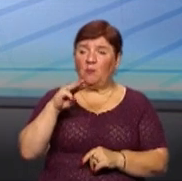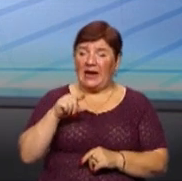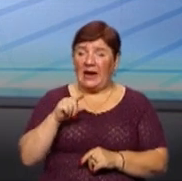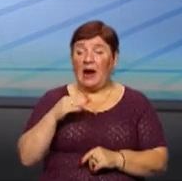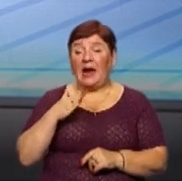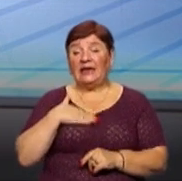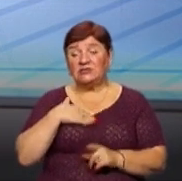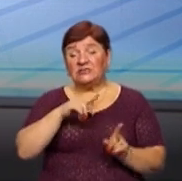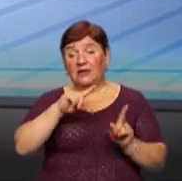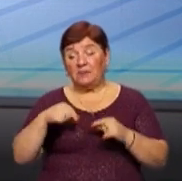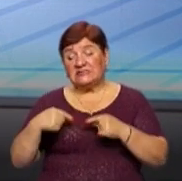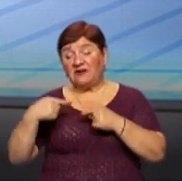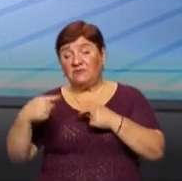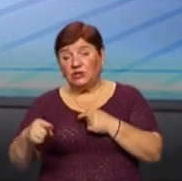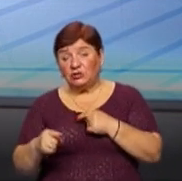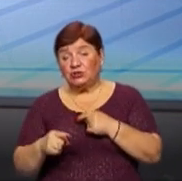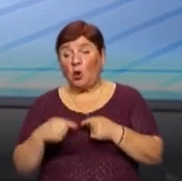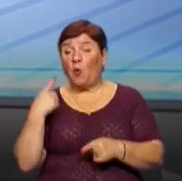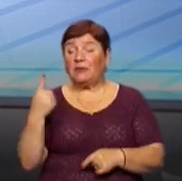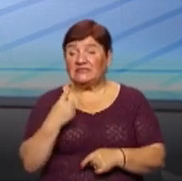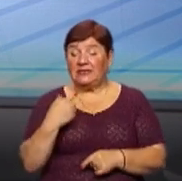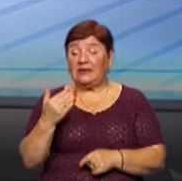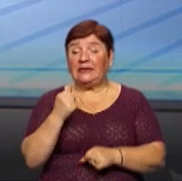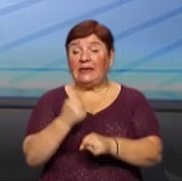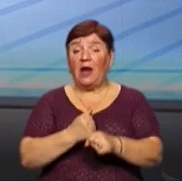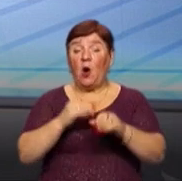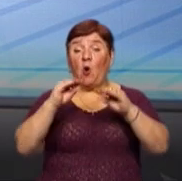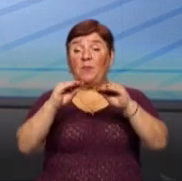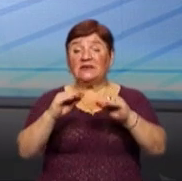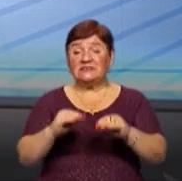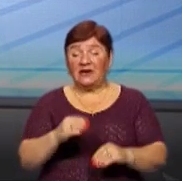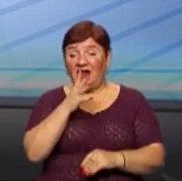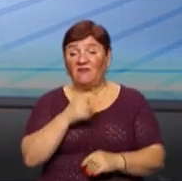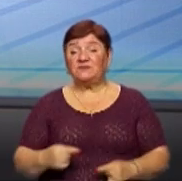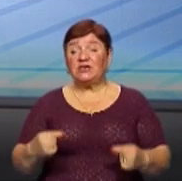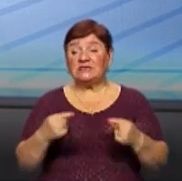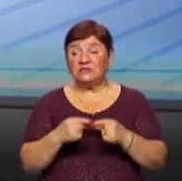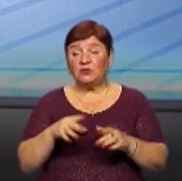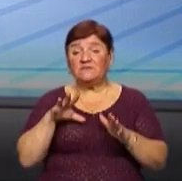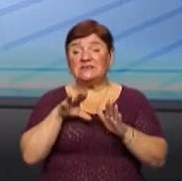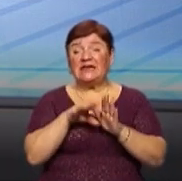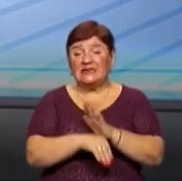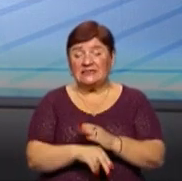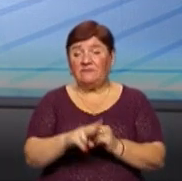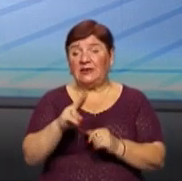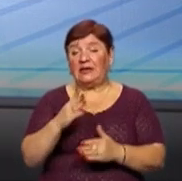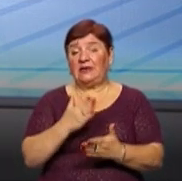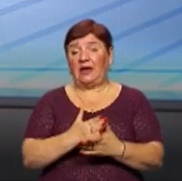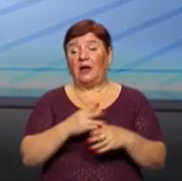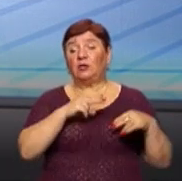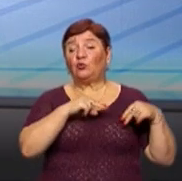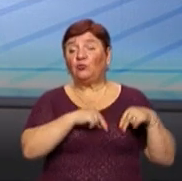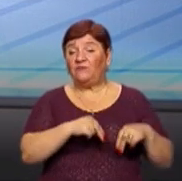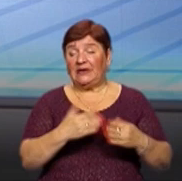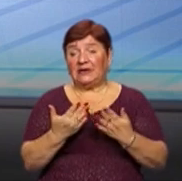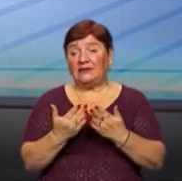Закарпатська попадає в інші області. Їх опрацювання здійснюється, кажу, вчасно для того, щоб занести всі дані, які є в трудовій книжці,